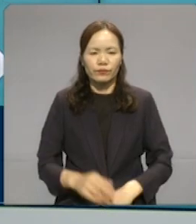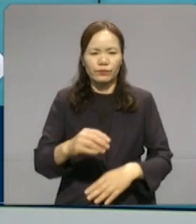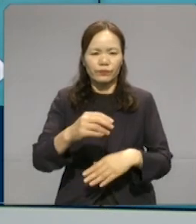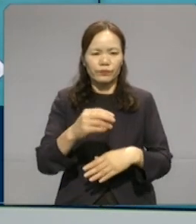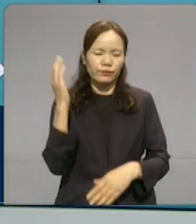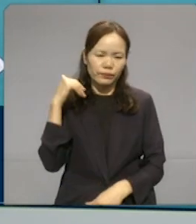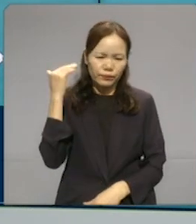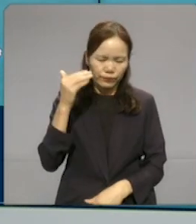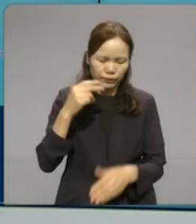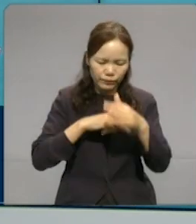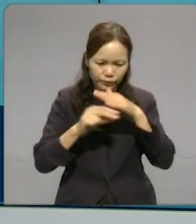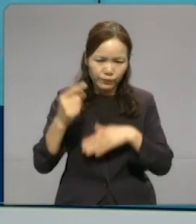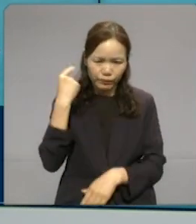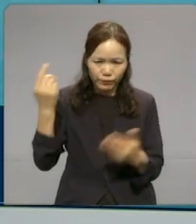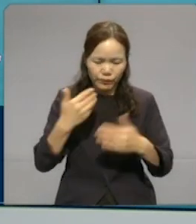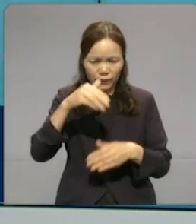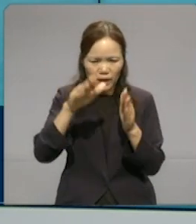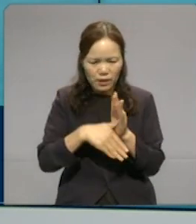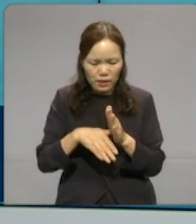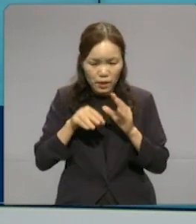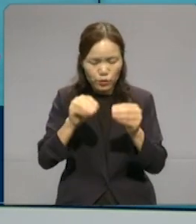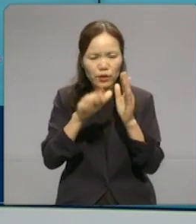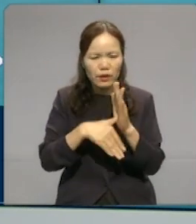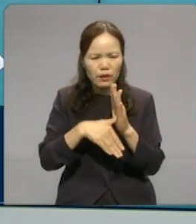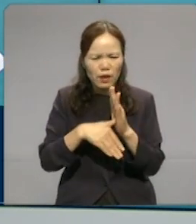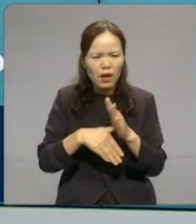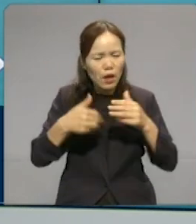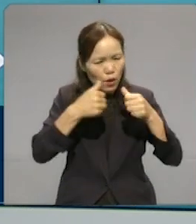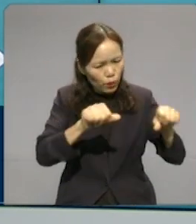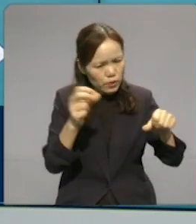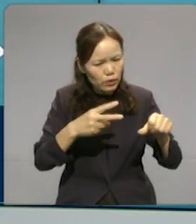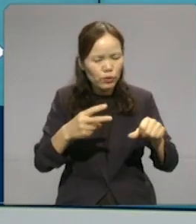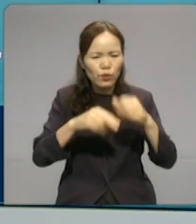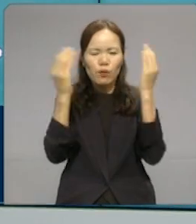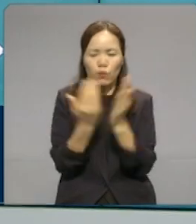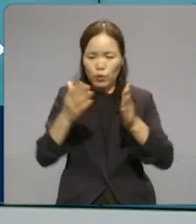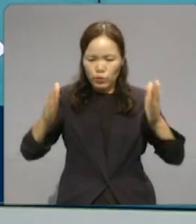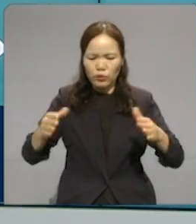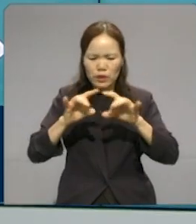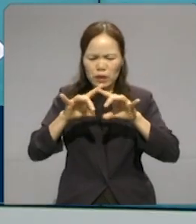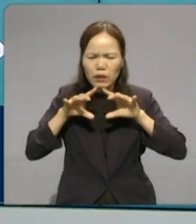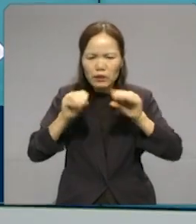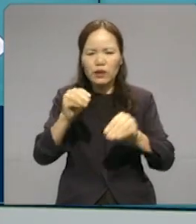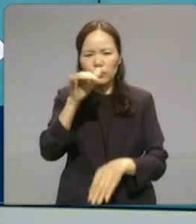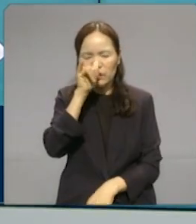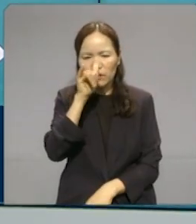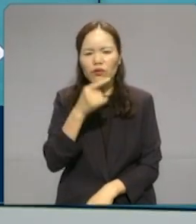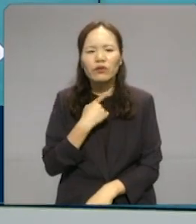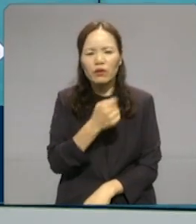의정부 경전철이 어제 출근길 운행 중단 당시 전동차 고장 외에 전 구간이 단전되는 사태까지 빚었던